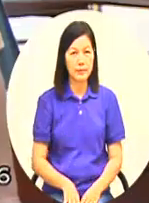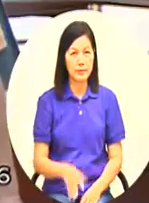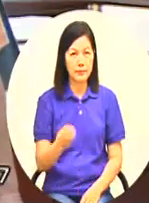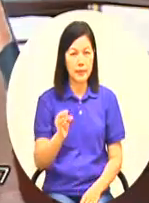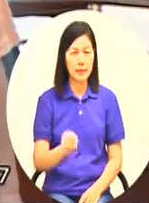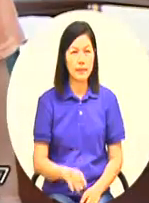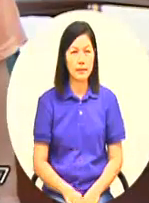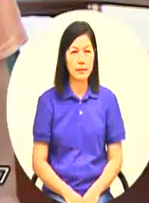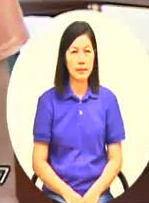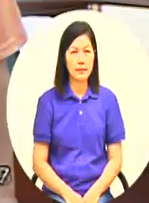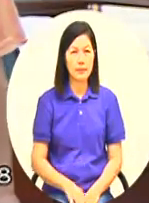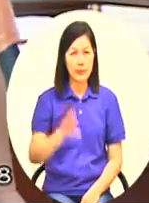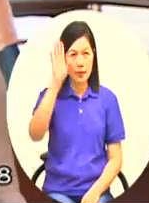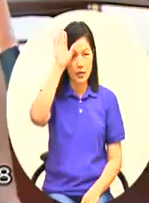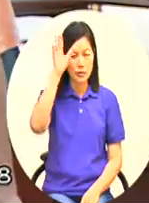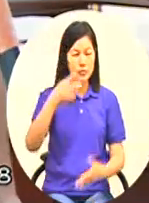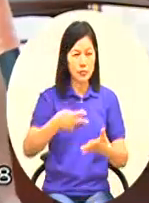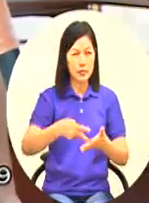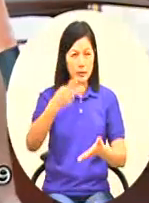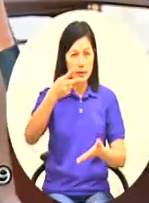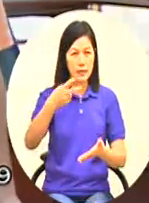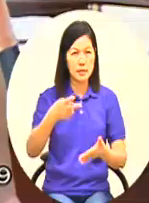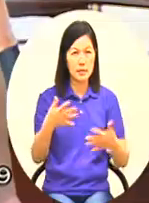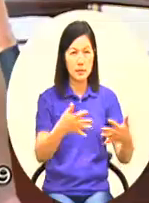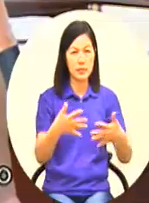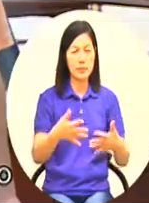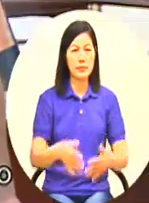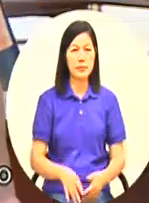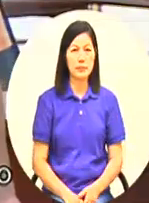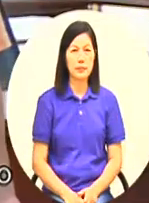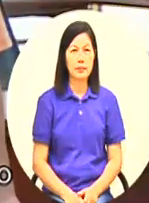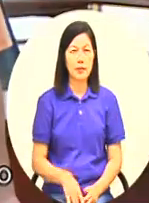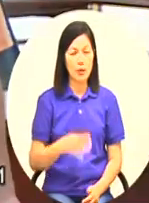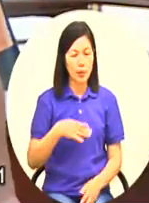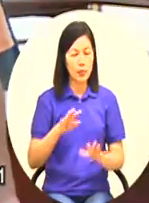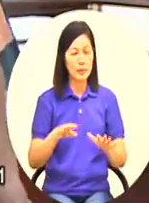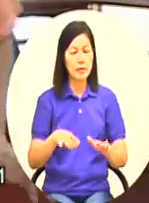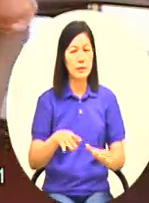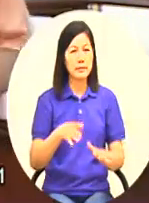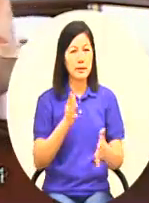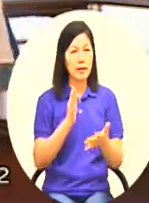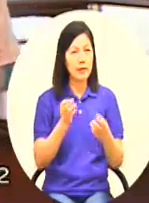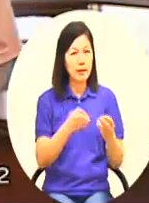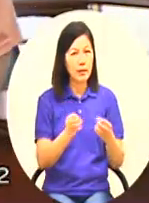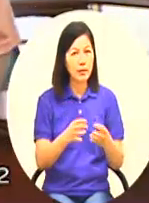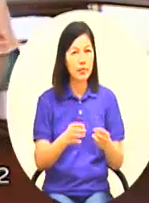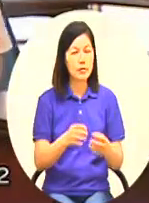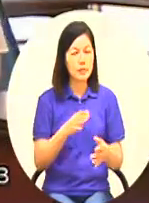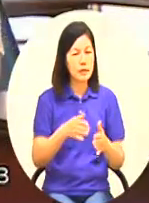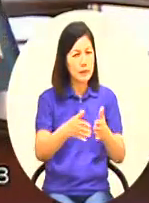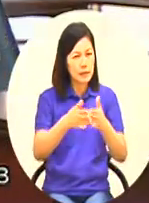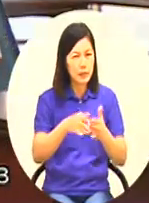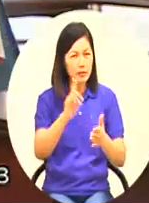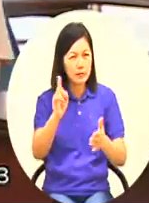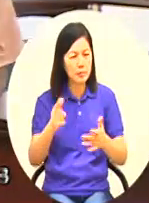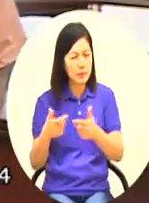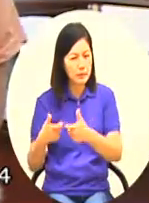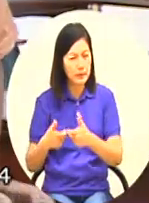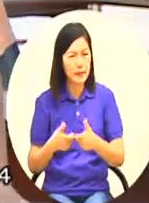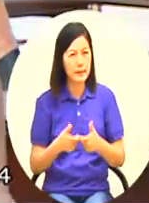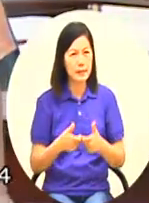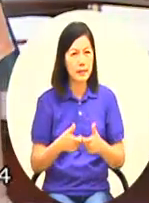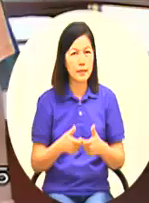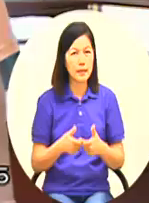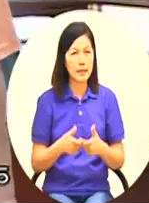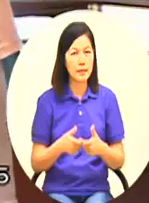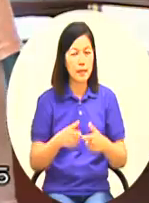啊，苏延第二次的咨询啊。 我即摆咧讲的对不对吼？就是讲针对他们的需要啦，因为你教会着